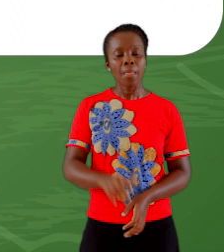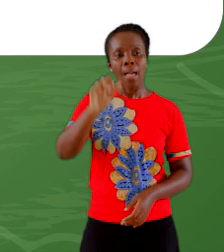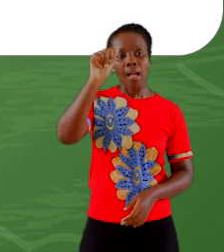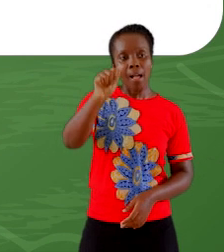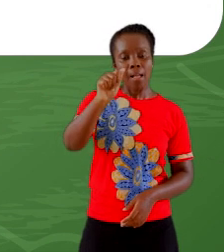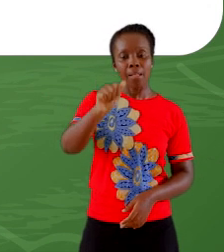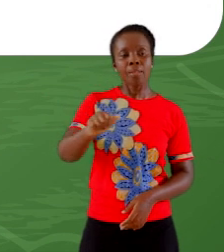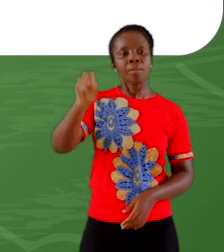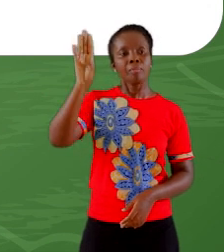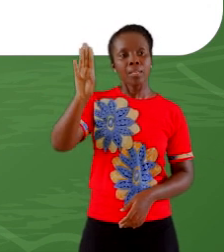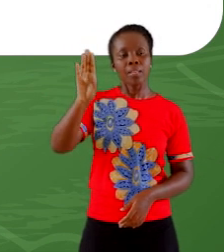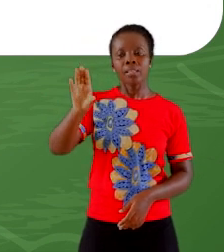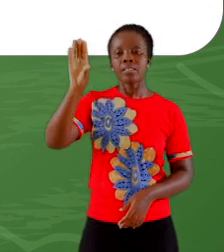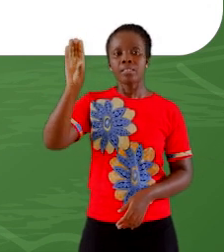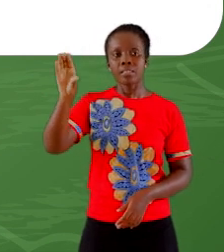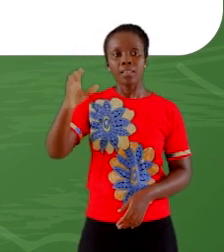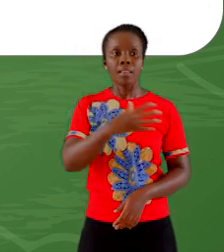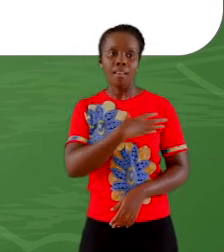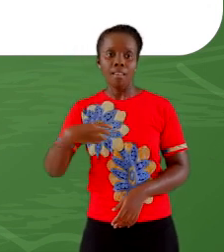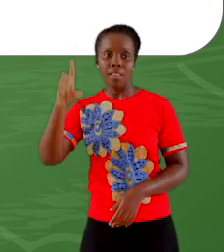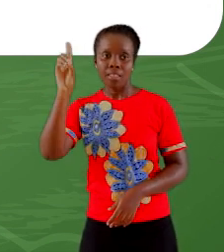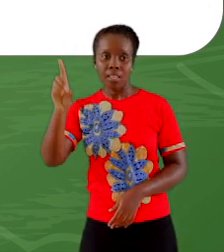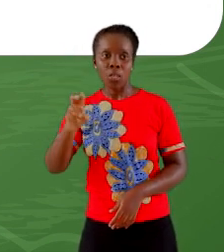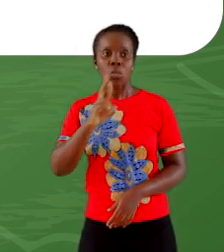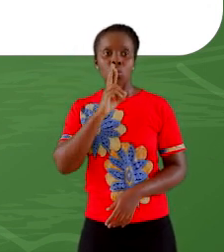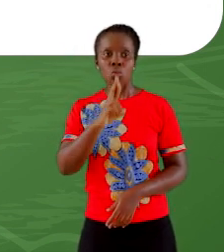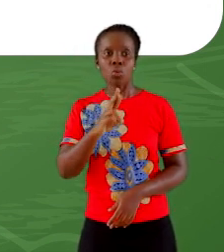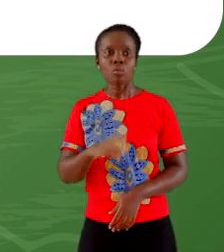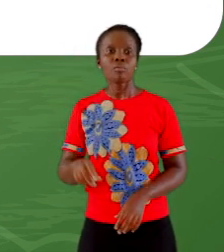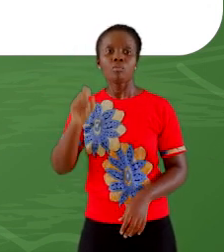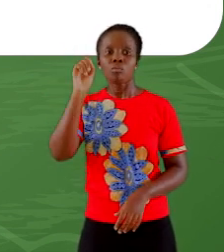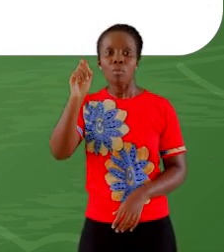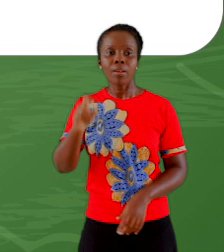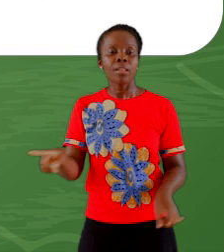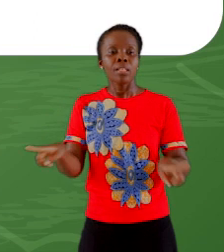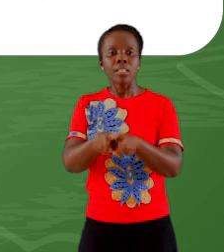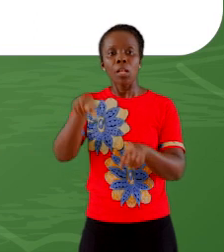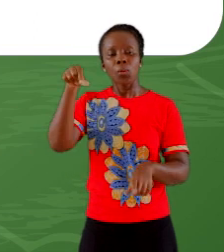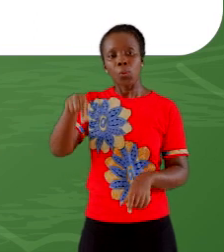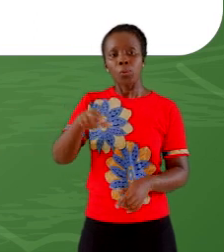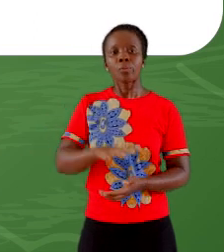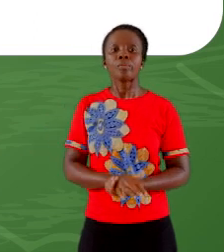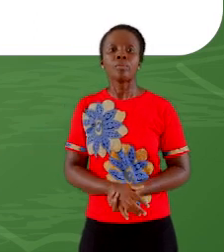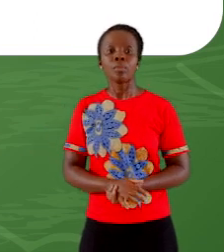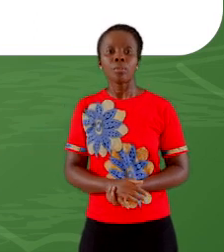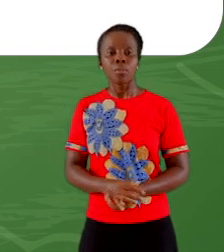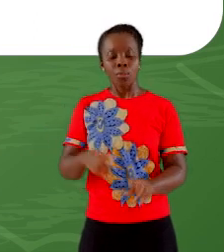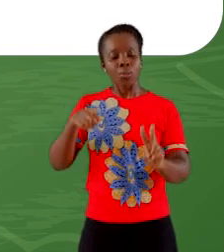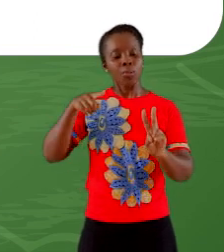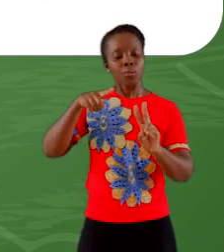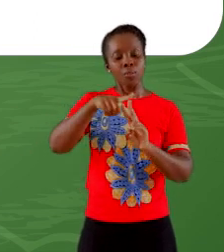A, B, C et D sont des points du plan tels